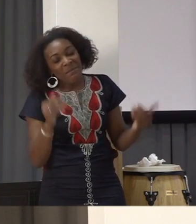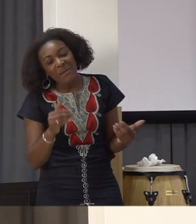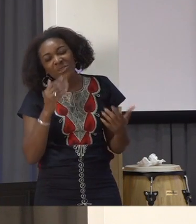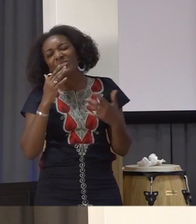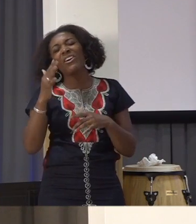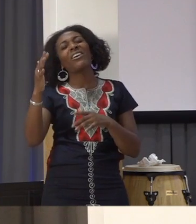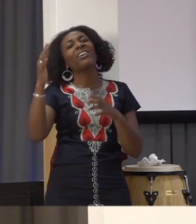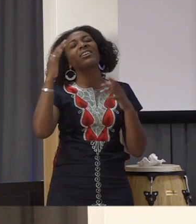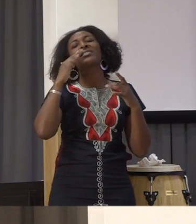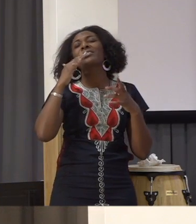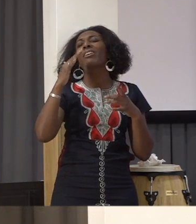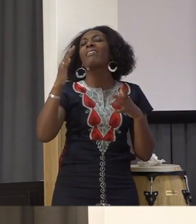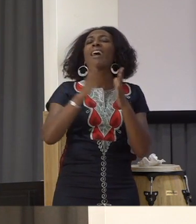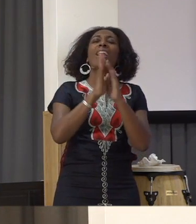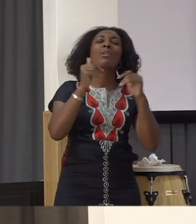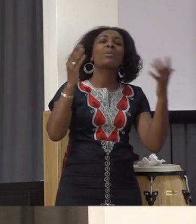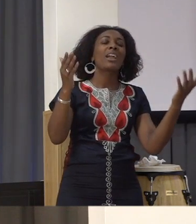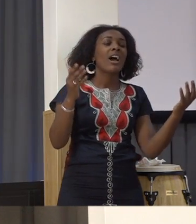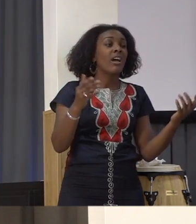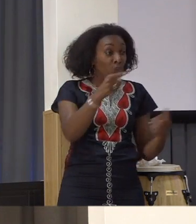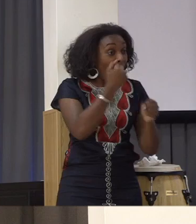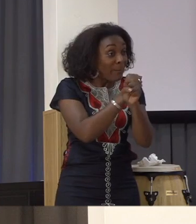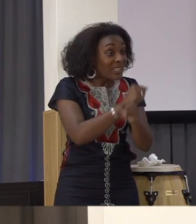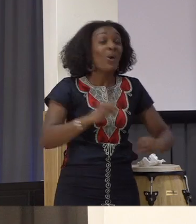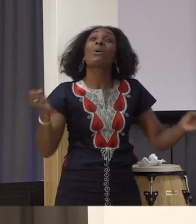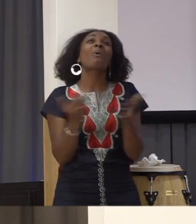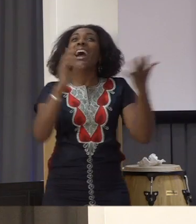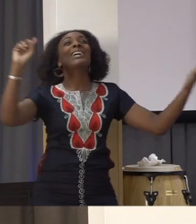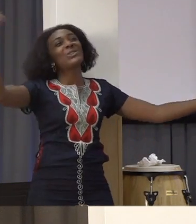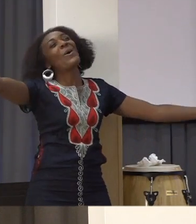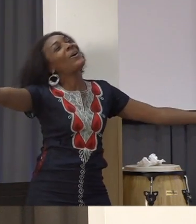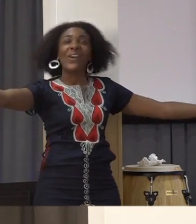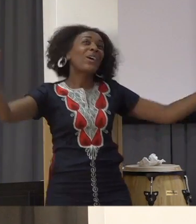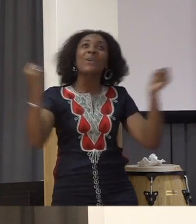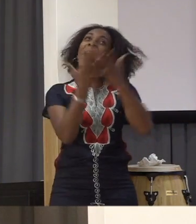chantaient. T'imagines, t'es en prison, tu fais gloire à Dieu,